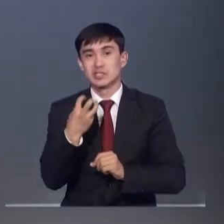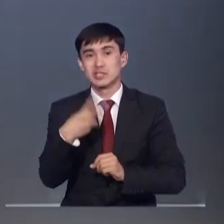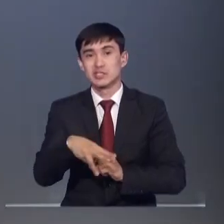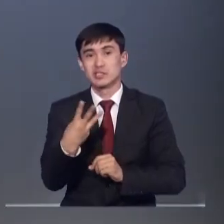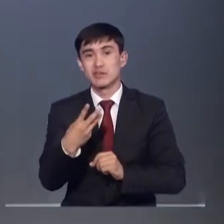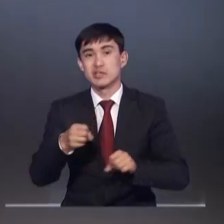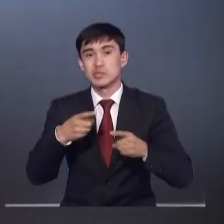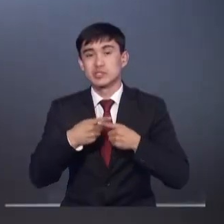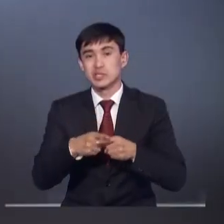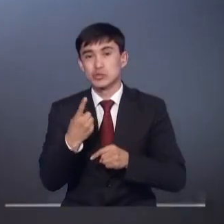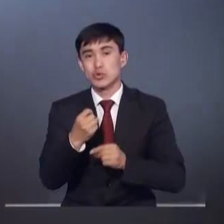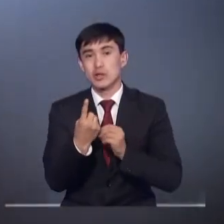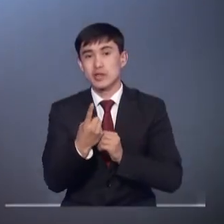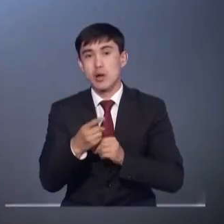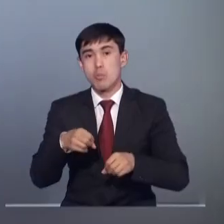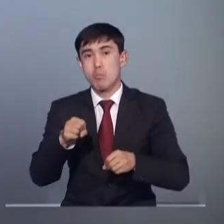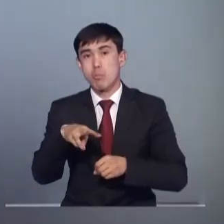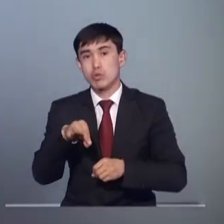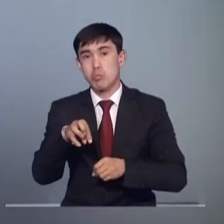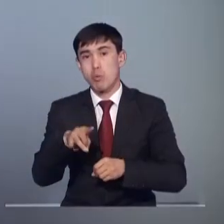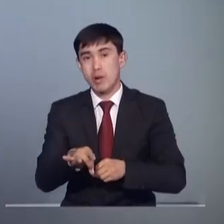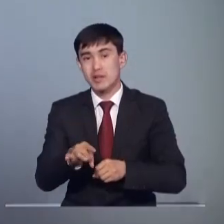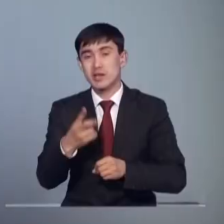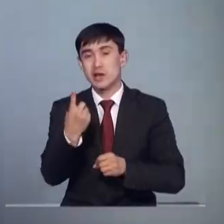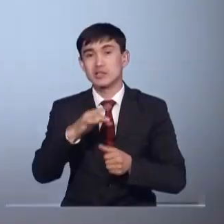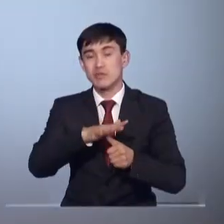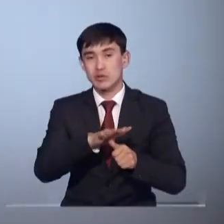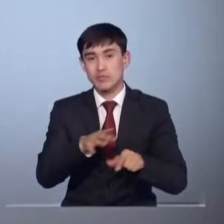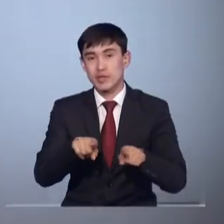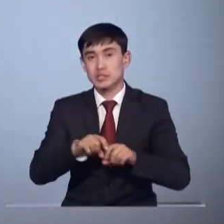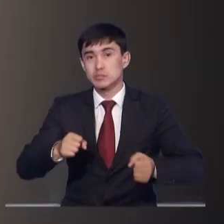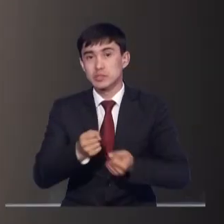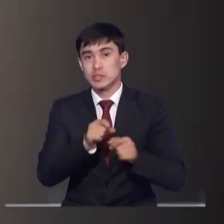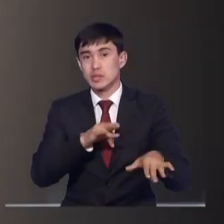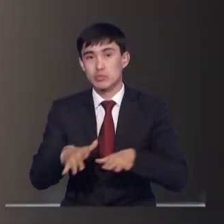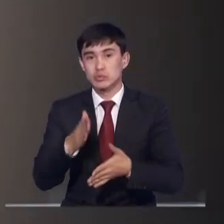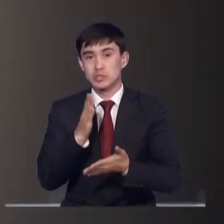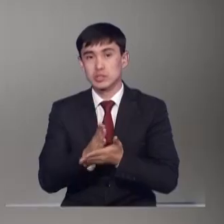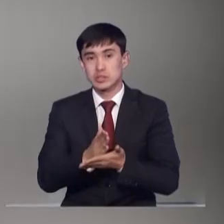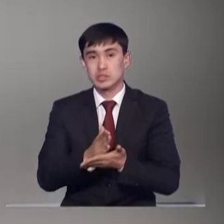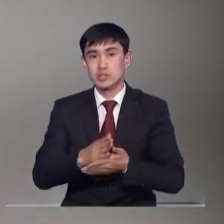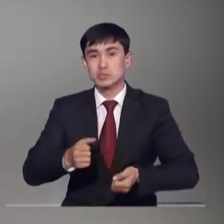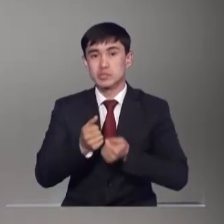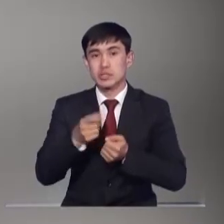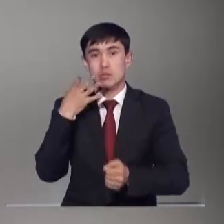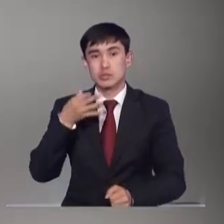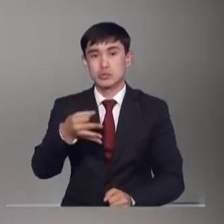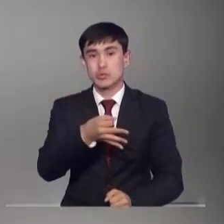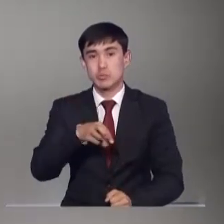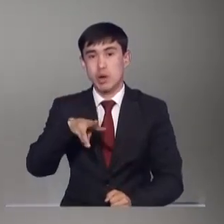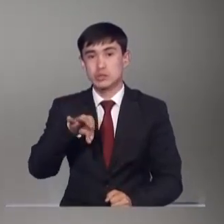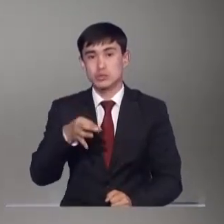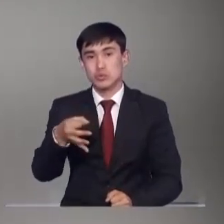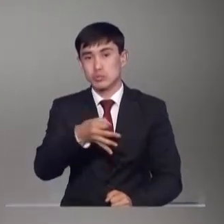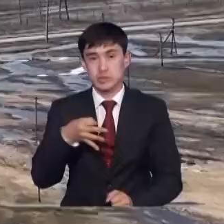единицы техники 101 мотопомпа и один вертолёт также в спасательных работах принимают участие Спасатели Алматинской и